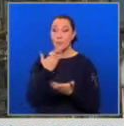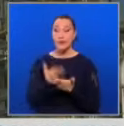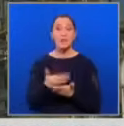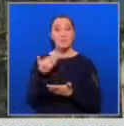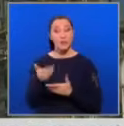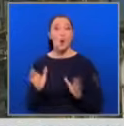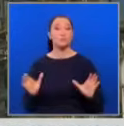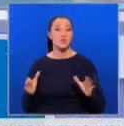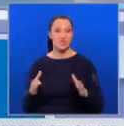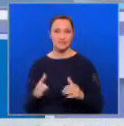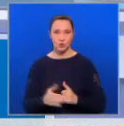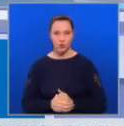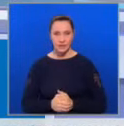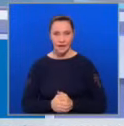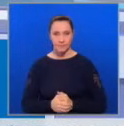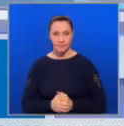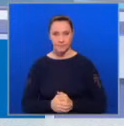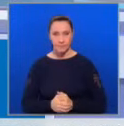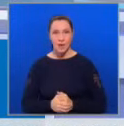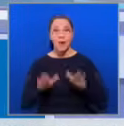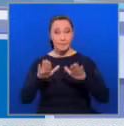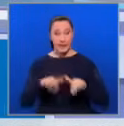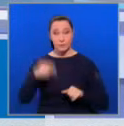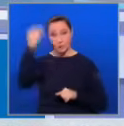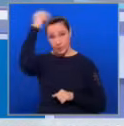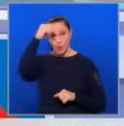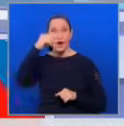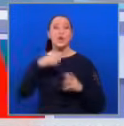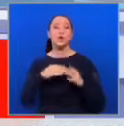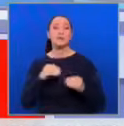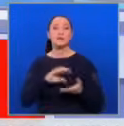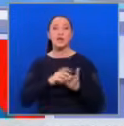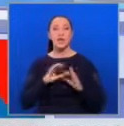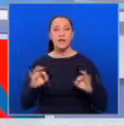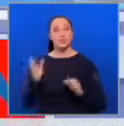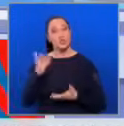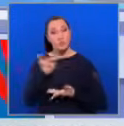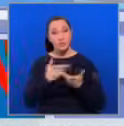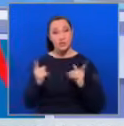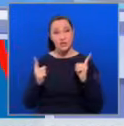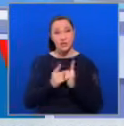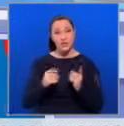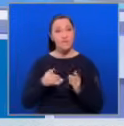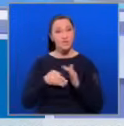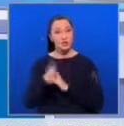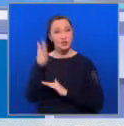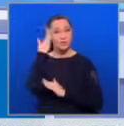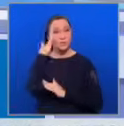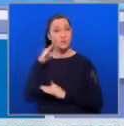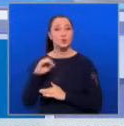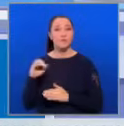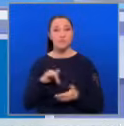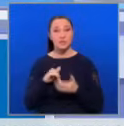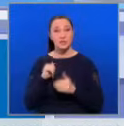пред обществеността приемането на българия и румъния в шенген ще се обсъжда на срещата на вътрешните министри от